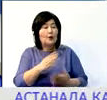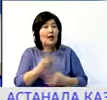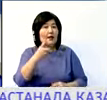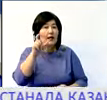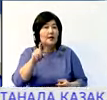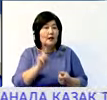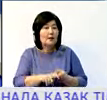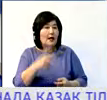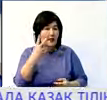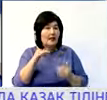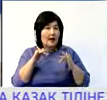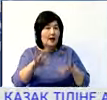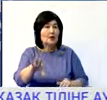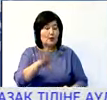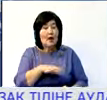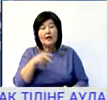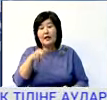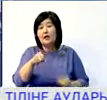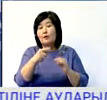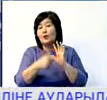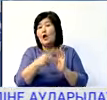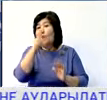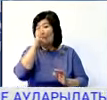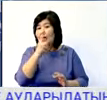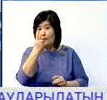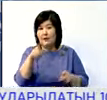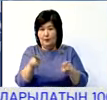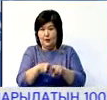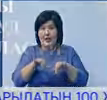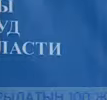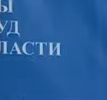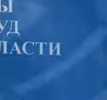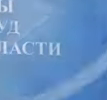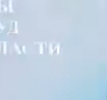адам қатысты 2 іс түскен. Былтыр 2017 жылының 3 айында 1 іс түскен ондай.